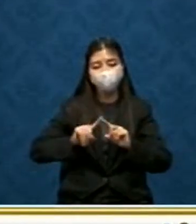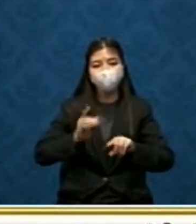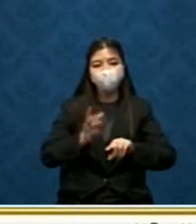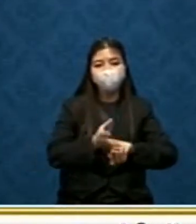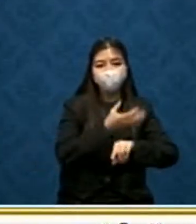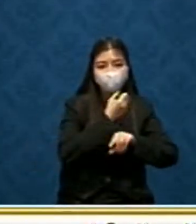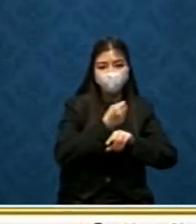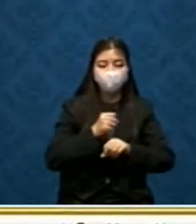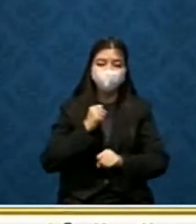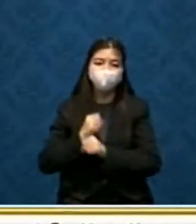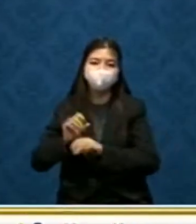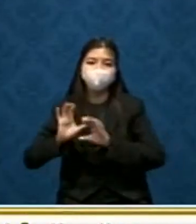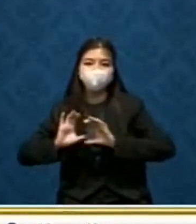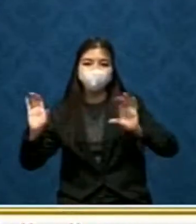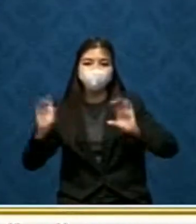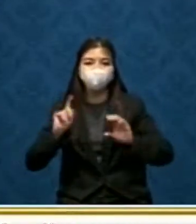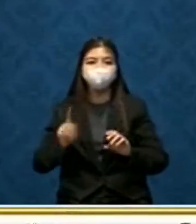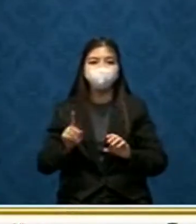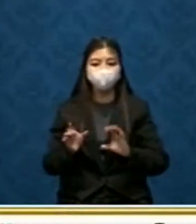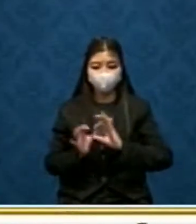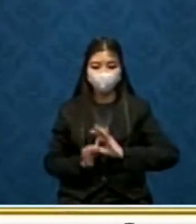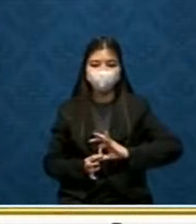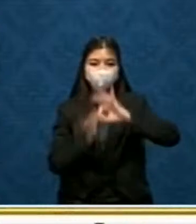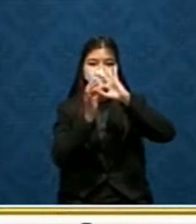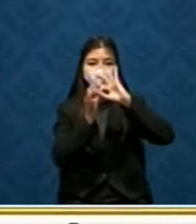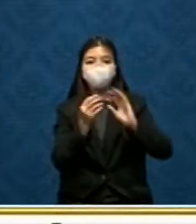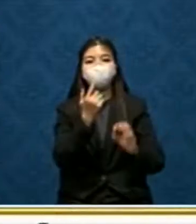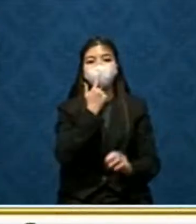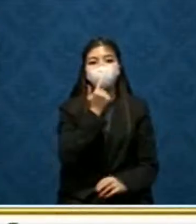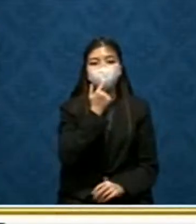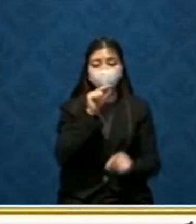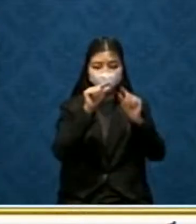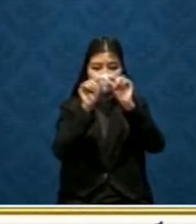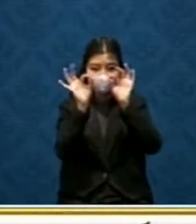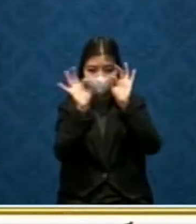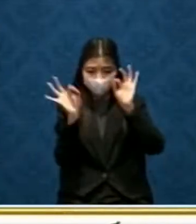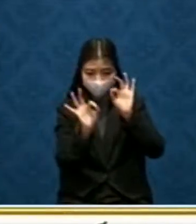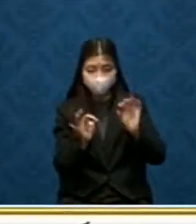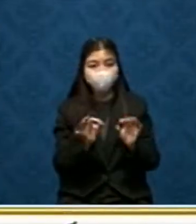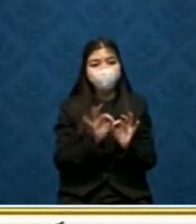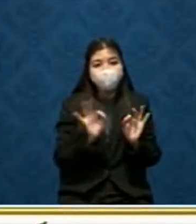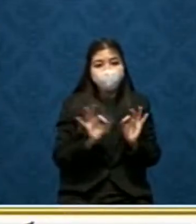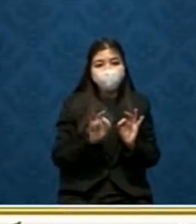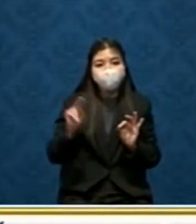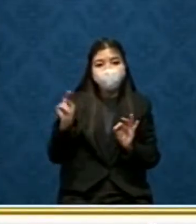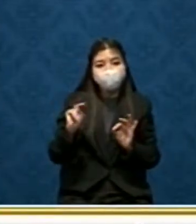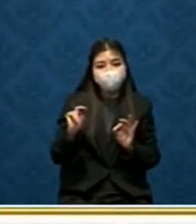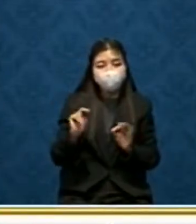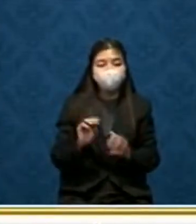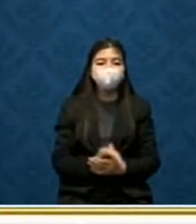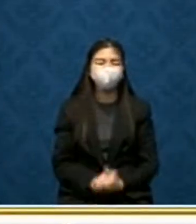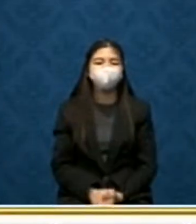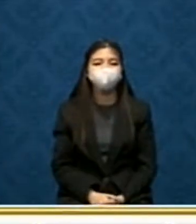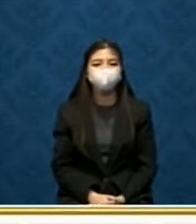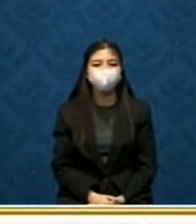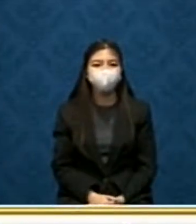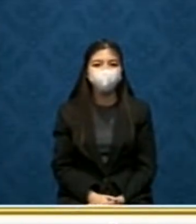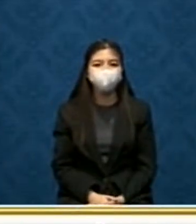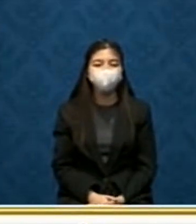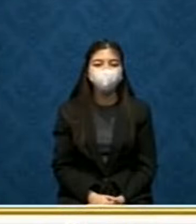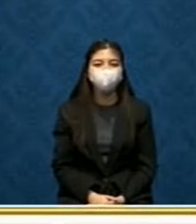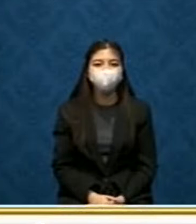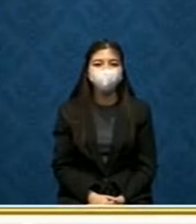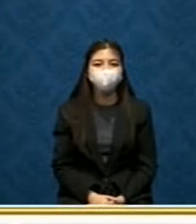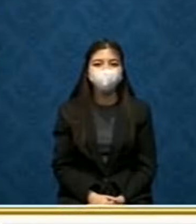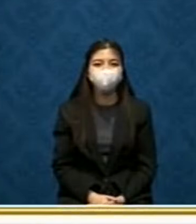ประจำสอดคล้องต้องกนทั้งนโยบายหักและนโยบายเริดวนท่านครับ